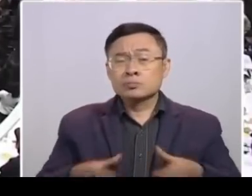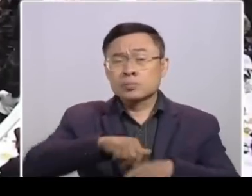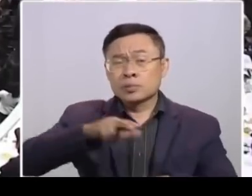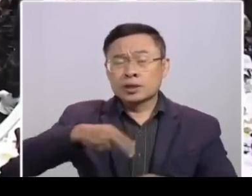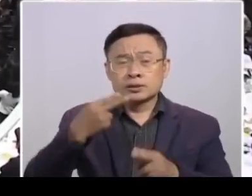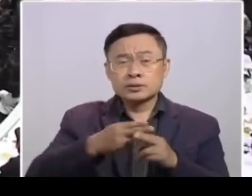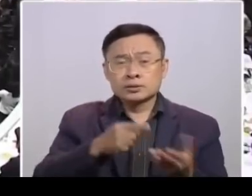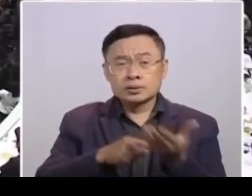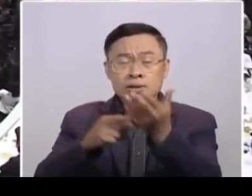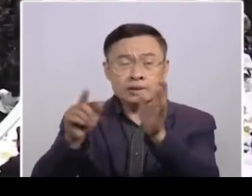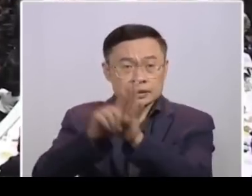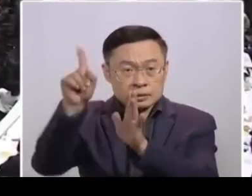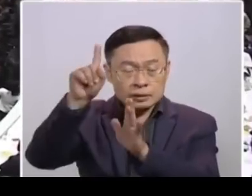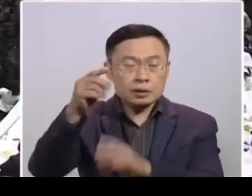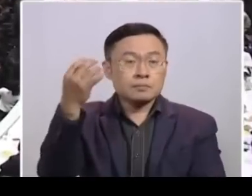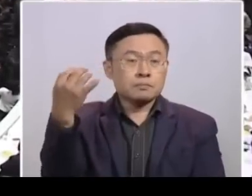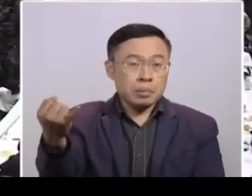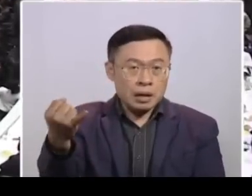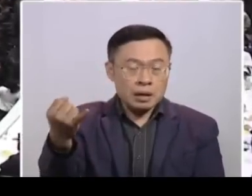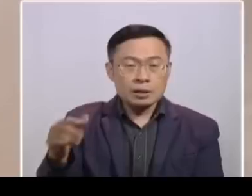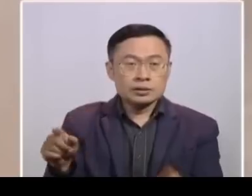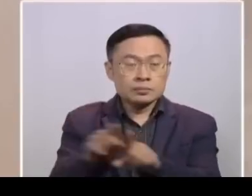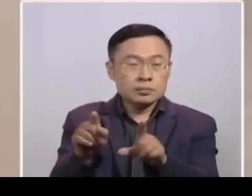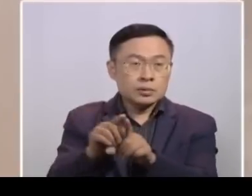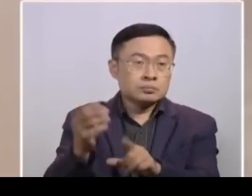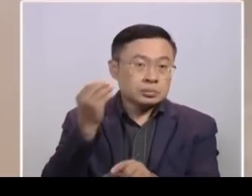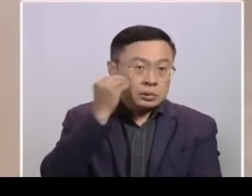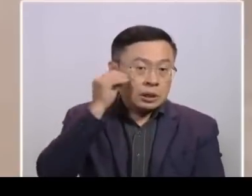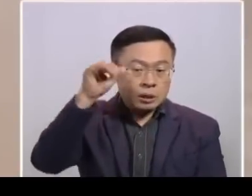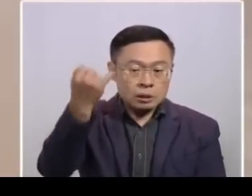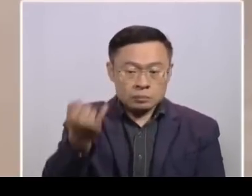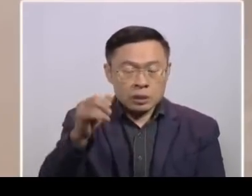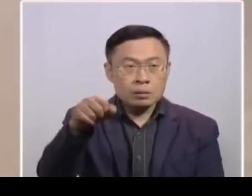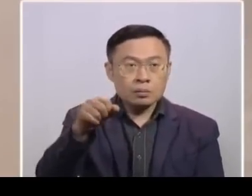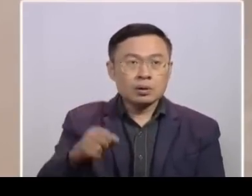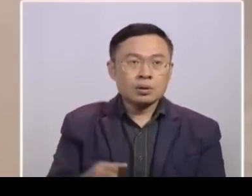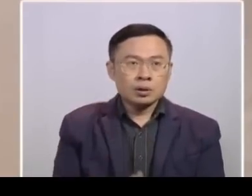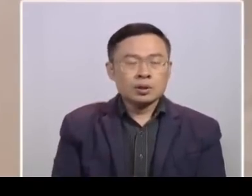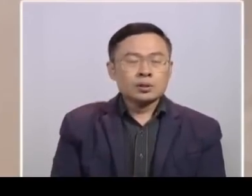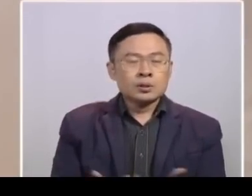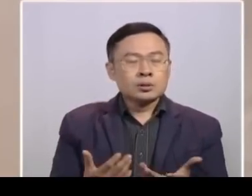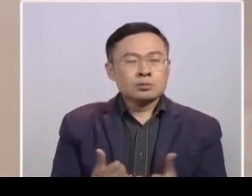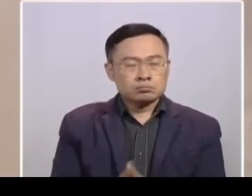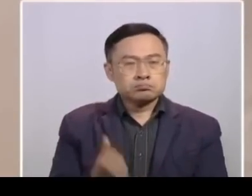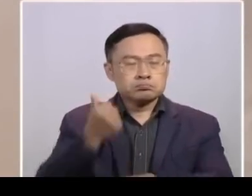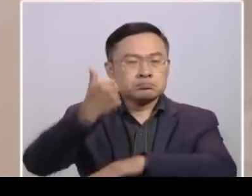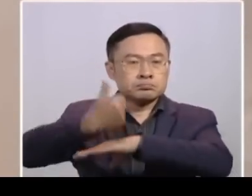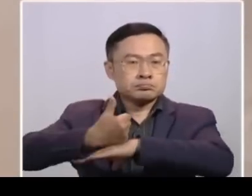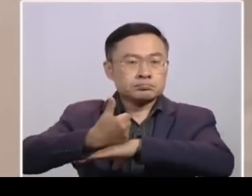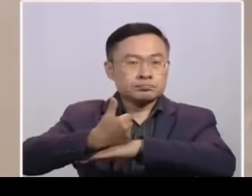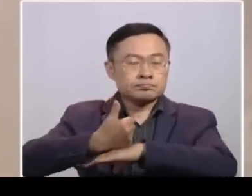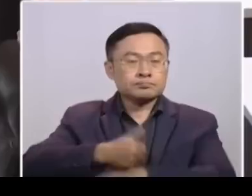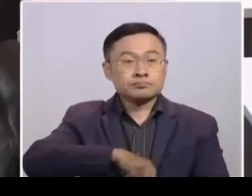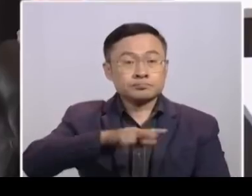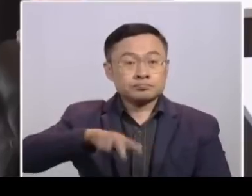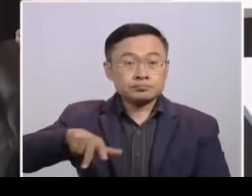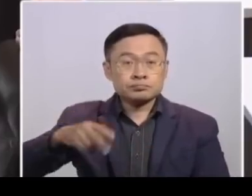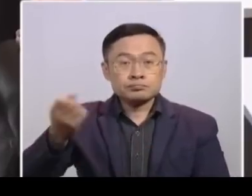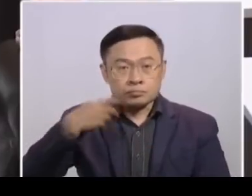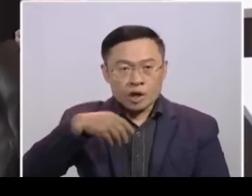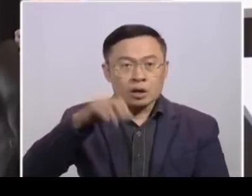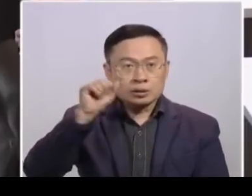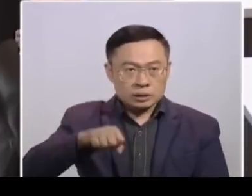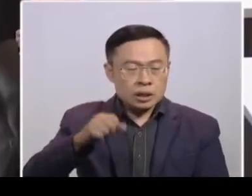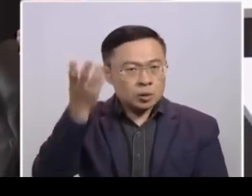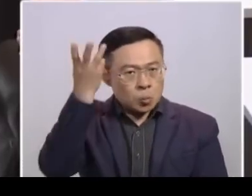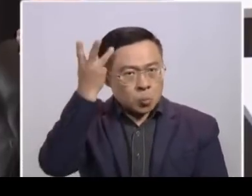ายชื่อที่เพื่อไทยนำเสนอไม่ผ่านนี่กลัวไหมคุณหมอชนน่านยอมรับบอกว่าเมื่อข้อบังคับถูกวินิจฉัยอย่างเช่นเมื่อวานก็ยอม